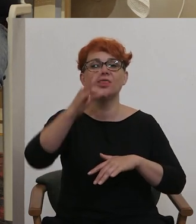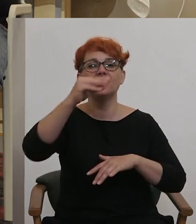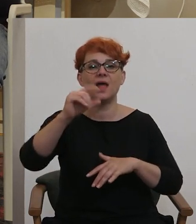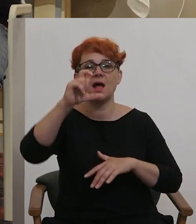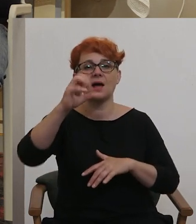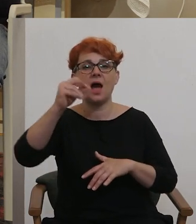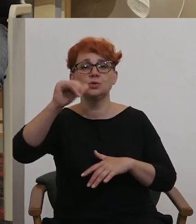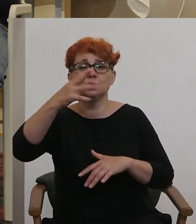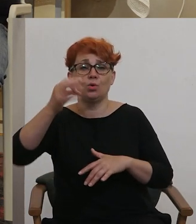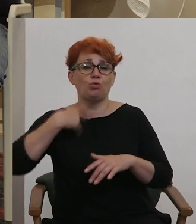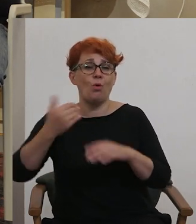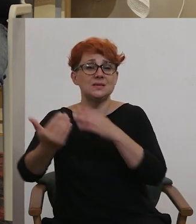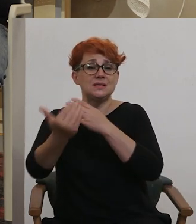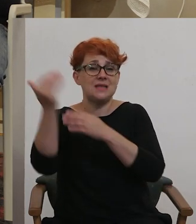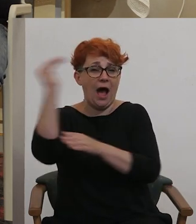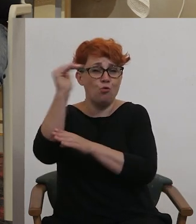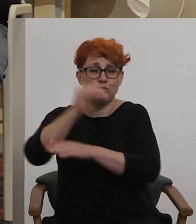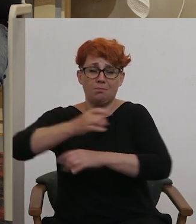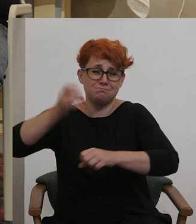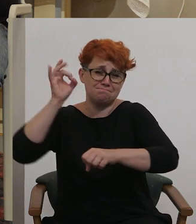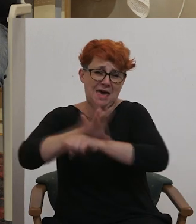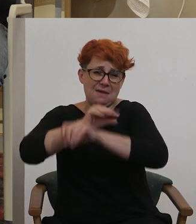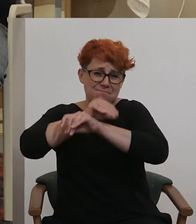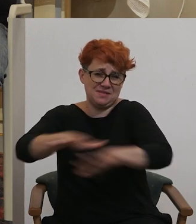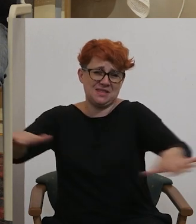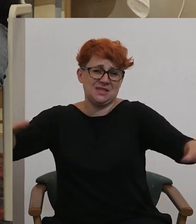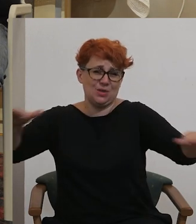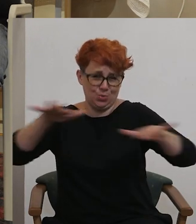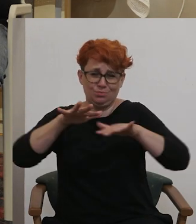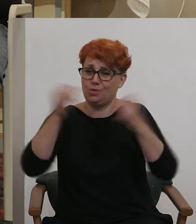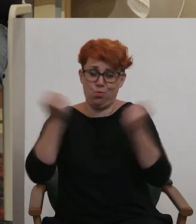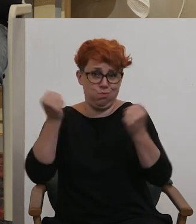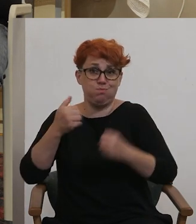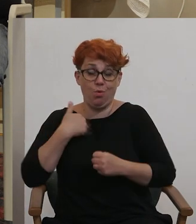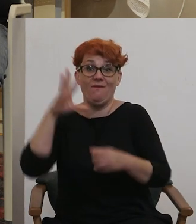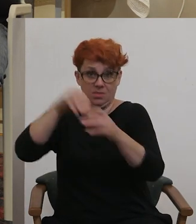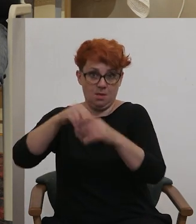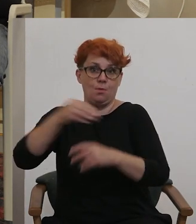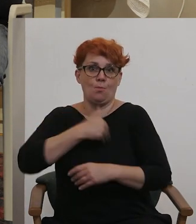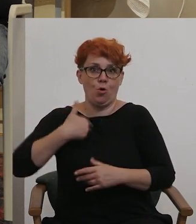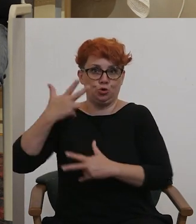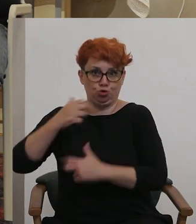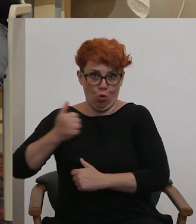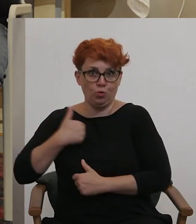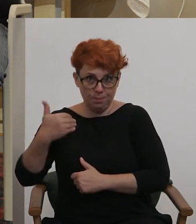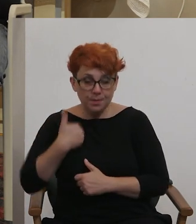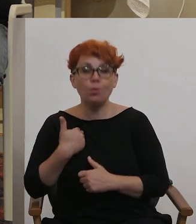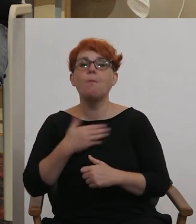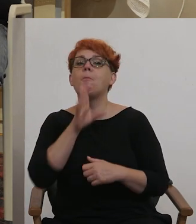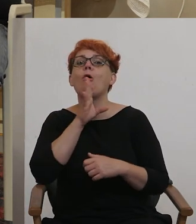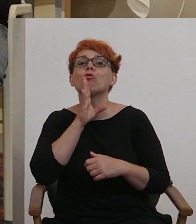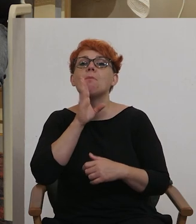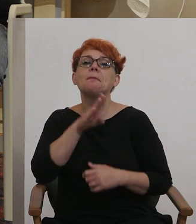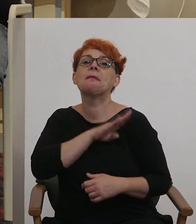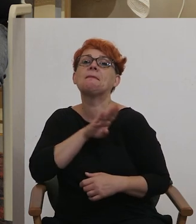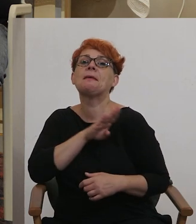najkrwawszą bitwą, w której wziął udział żołnierz polski. Mówi się, że zginęło pod Monte